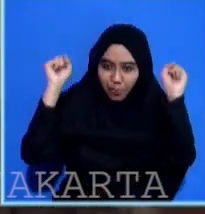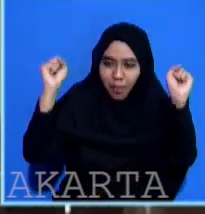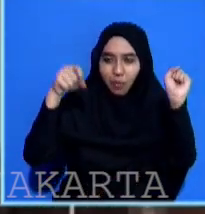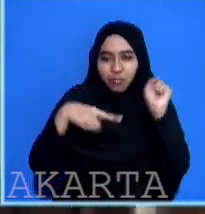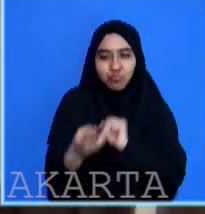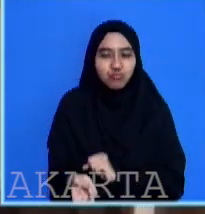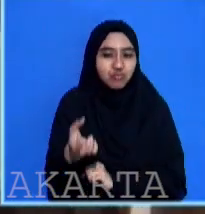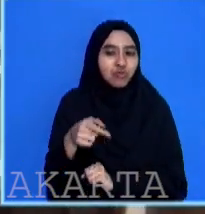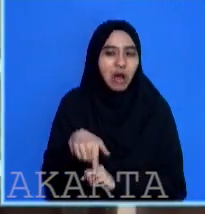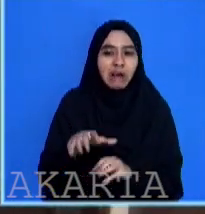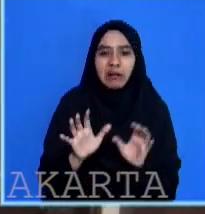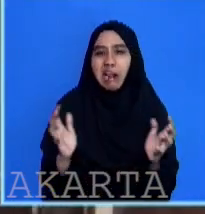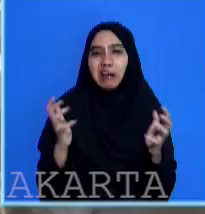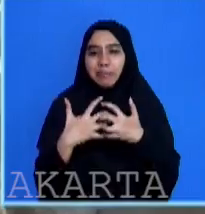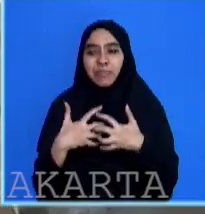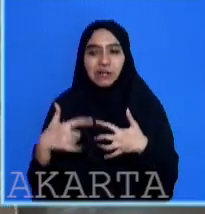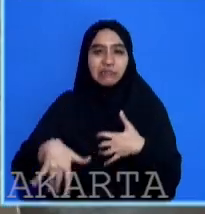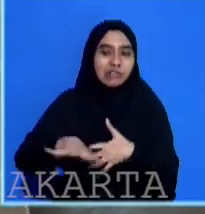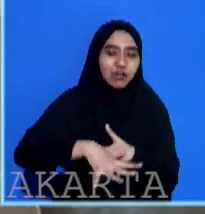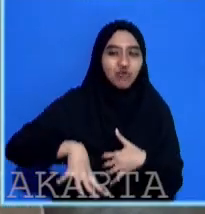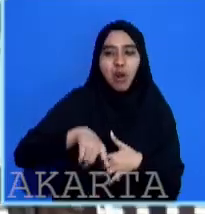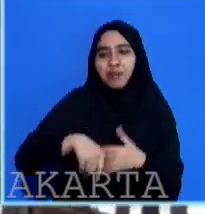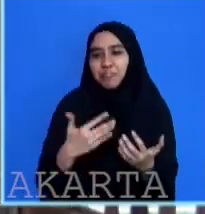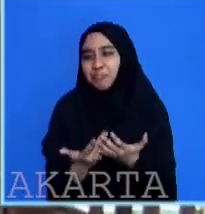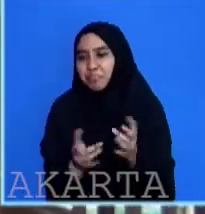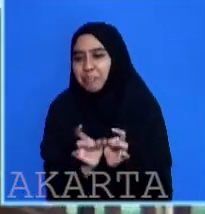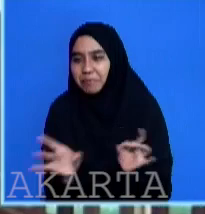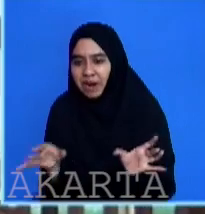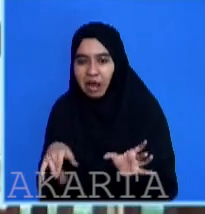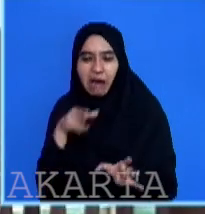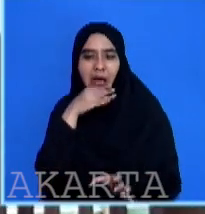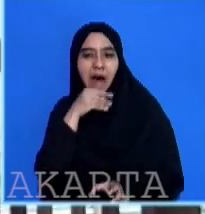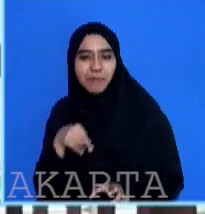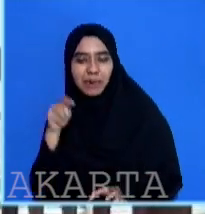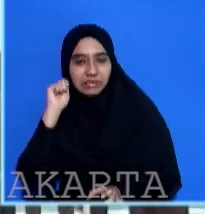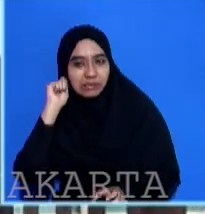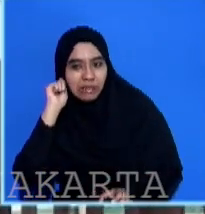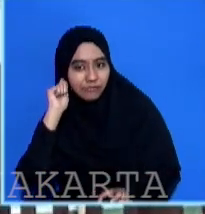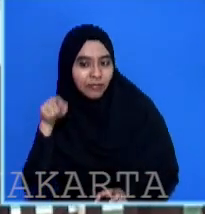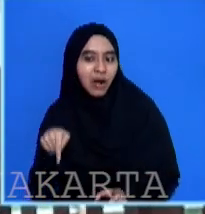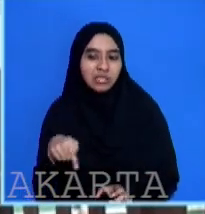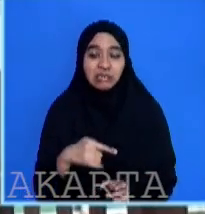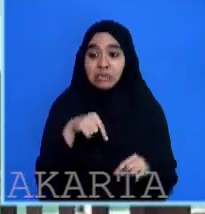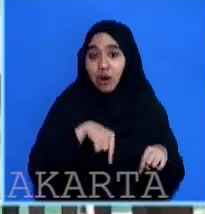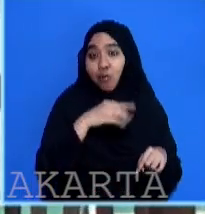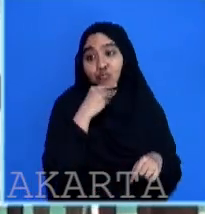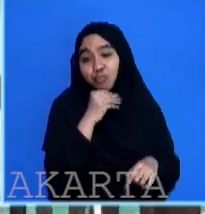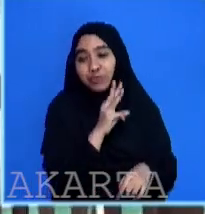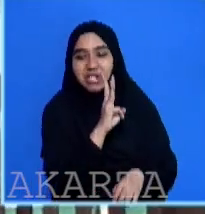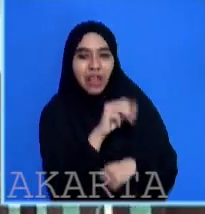kalian lingkungan kabandingaken kalian babonanen Niki umur Niki umur 3 Tun Niki